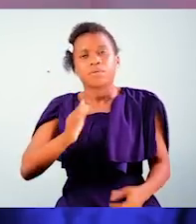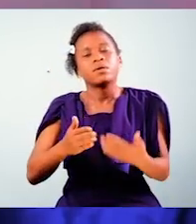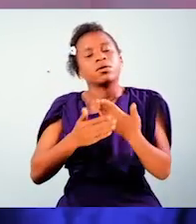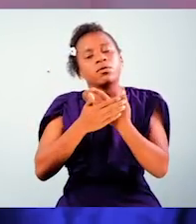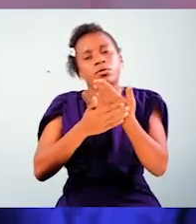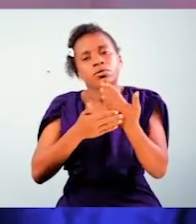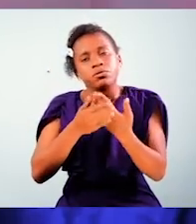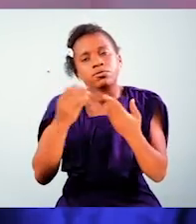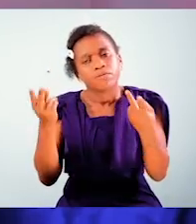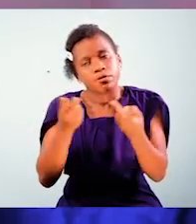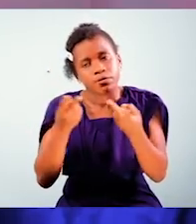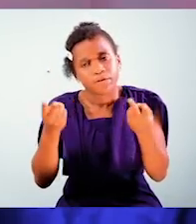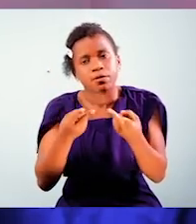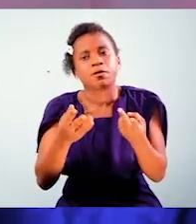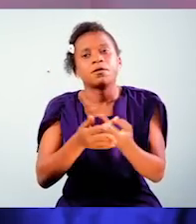wananchi. Ndio.